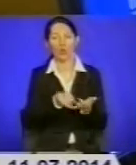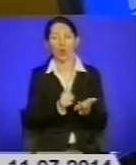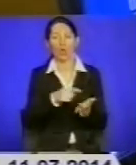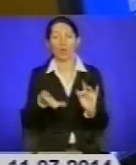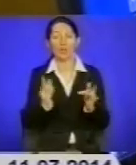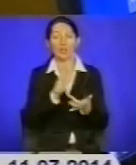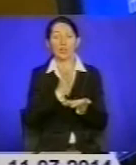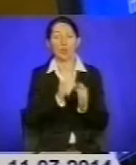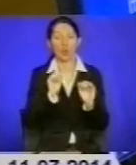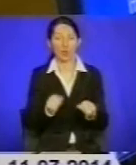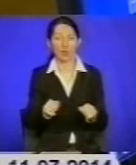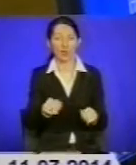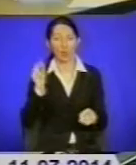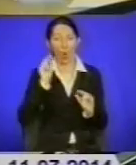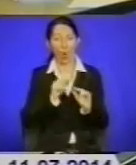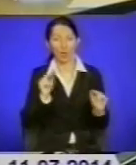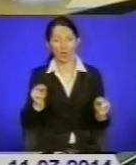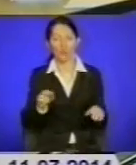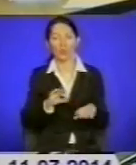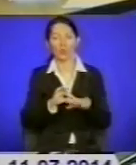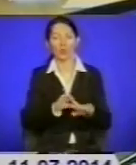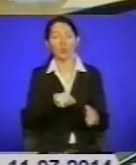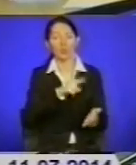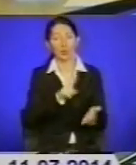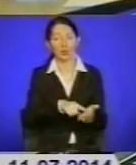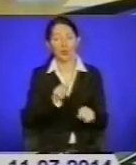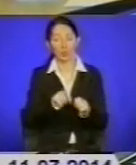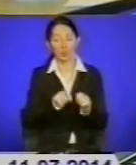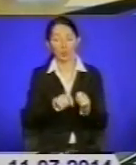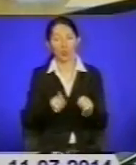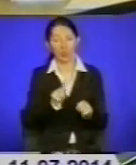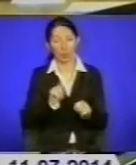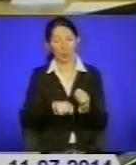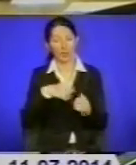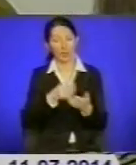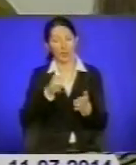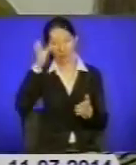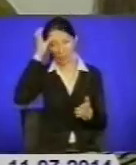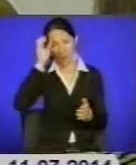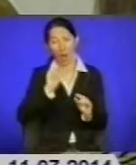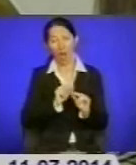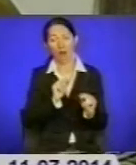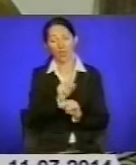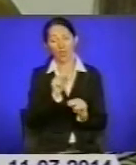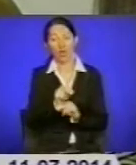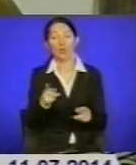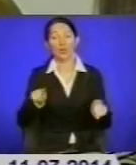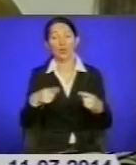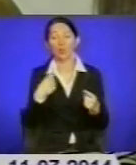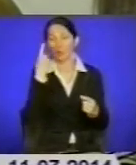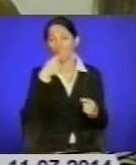є можливість учням проходити тестування, аби перевіряти свої знання, а вчителям створювати особисті